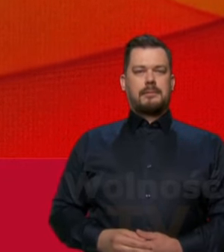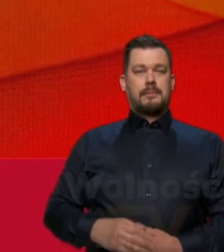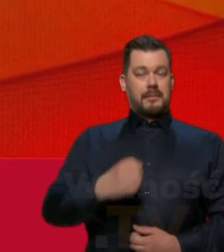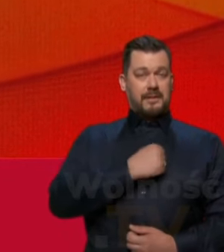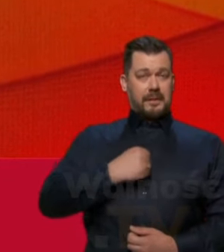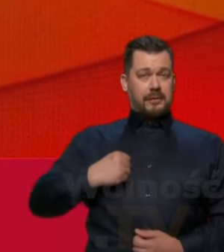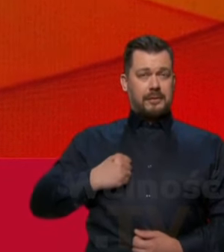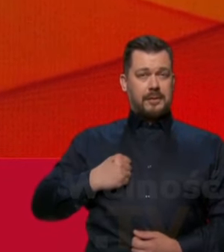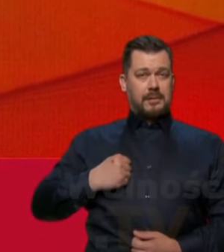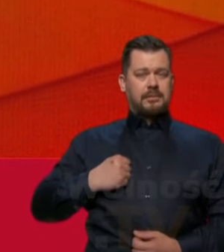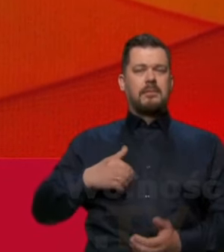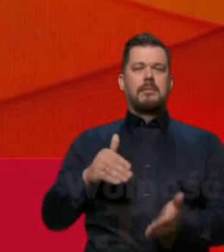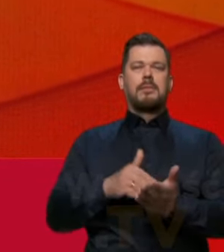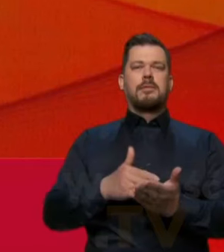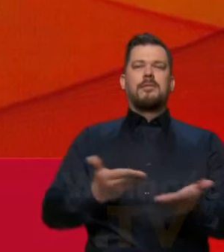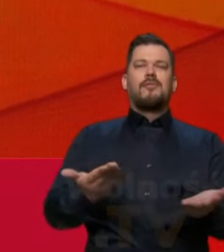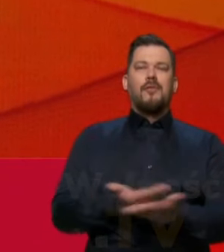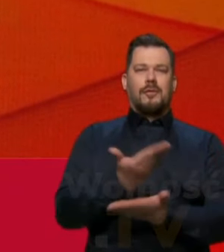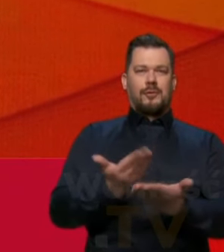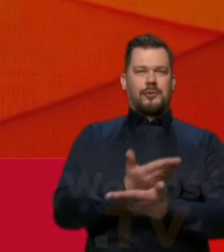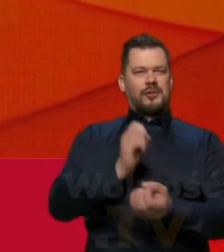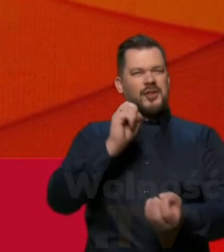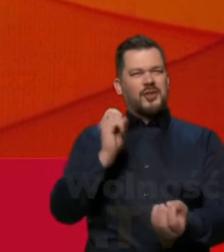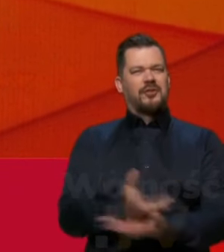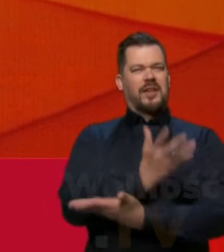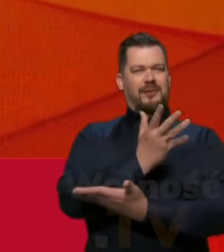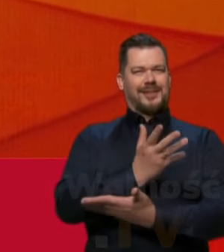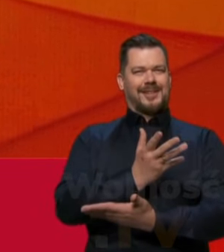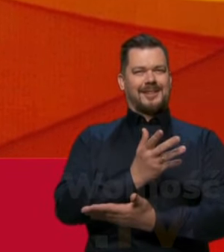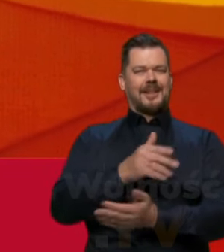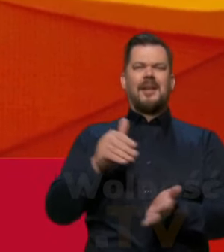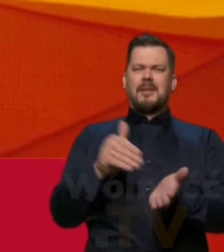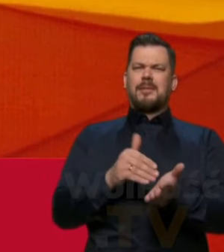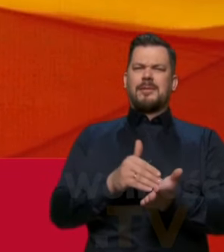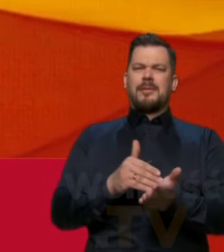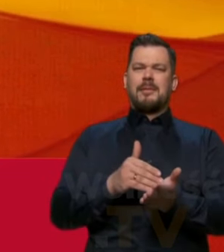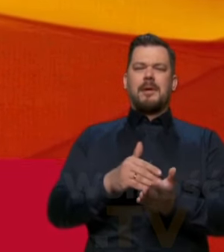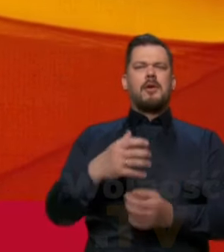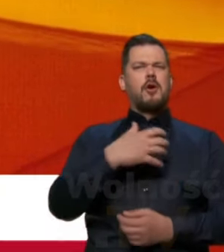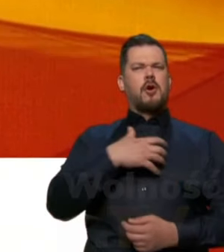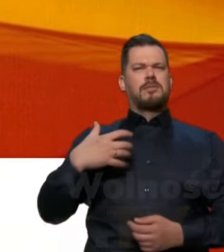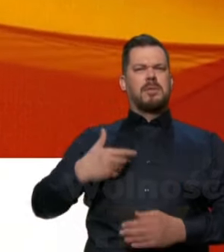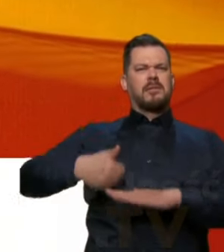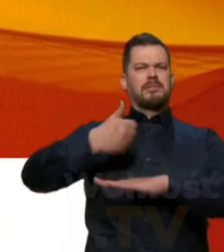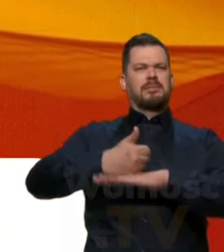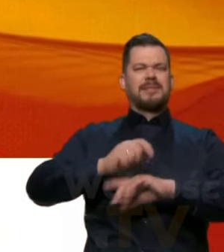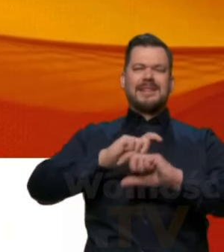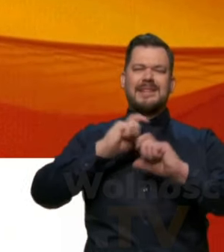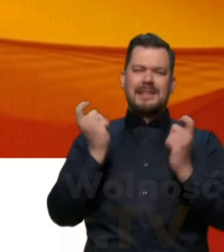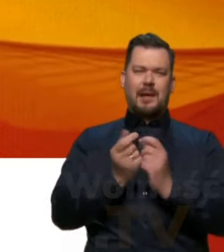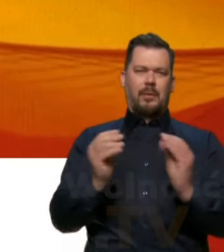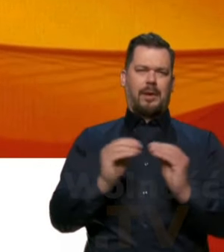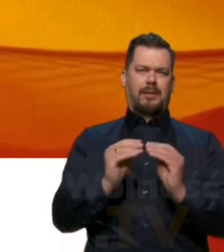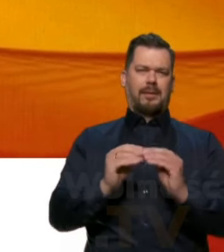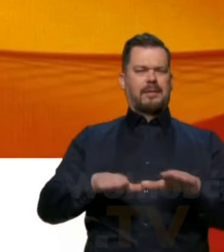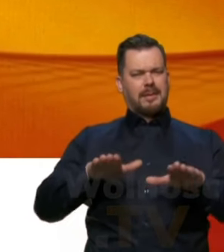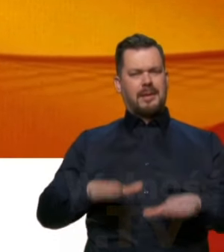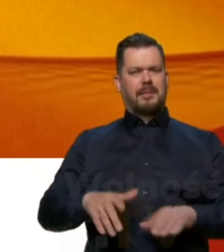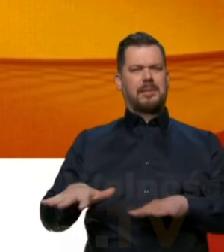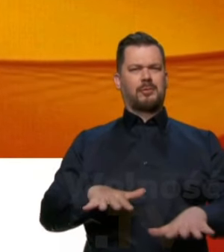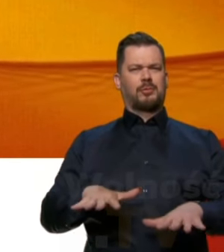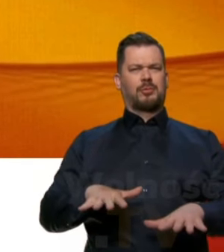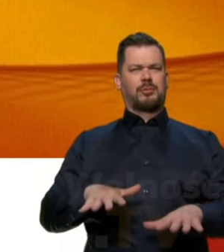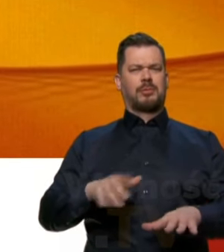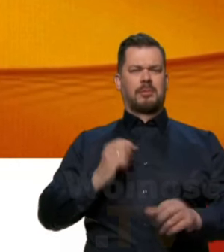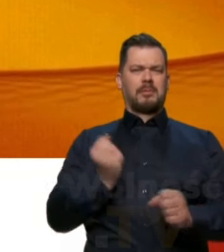Warszawa potrzebuje nowości i świeżości. Warszawa potrzebuje gospodarza na pełen etat i bycia traktowaną na